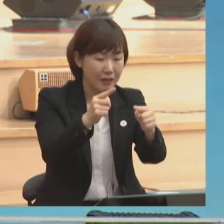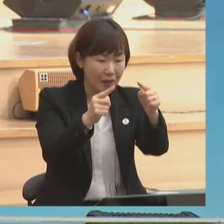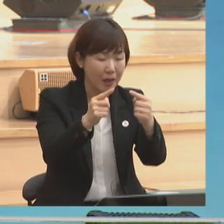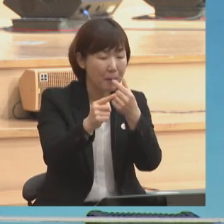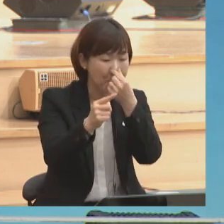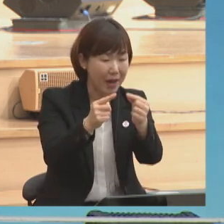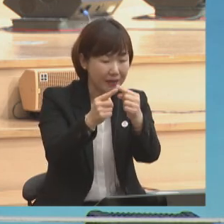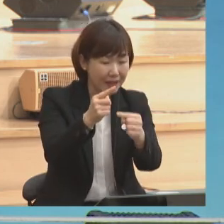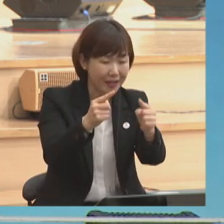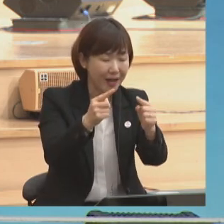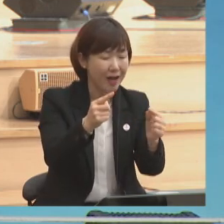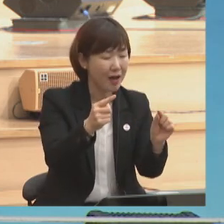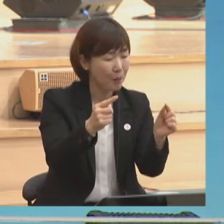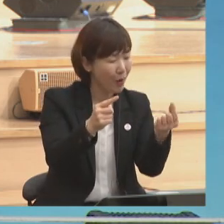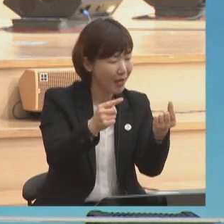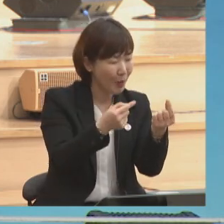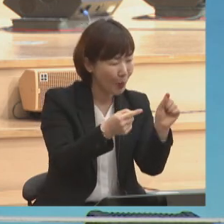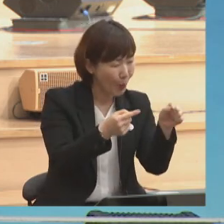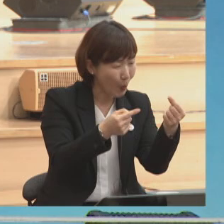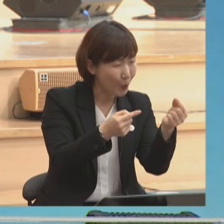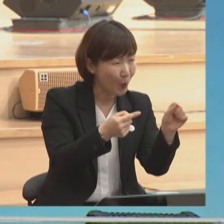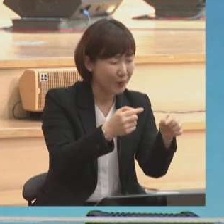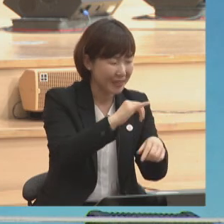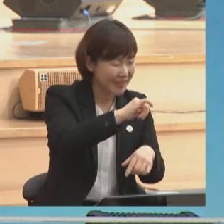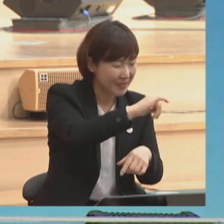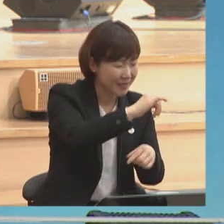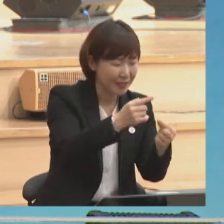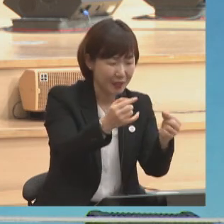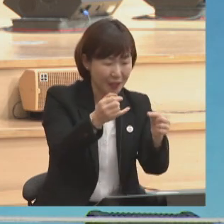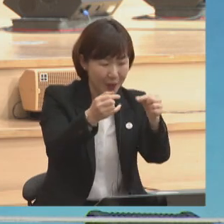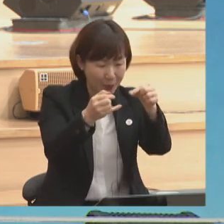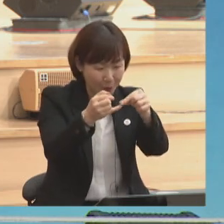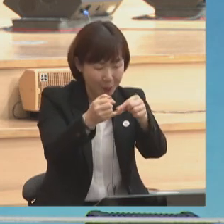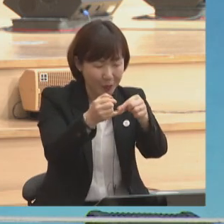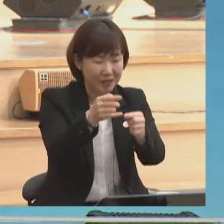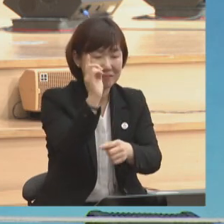해서 그게 다 낚시입니까? 던져놓고는 레벨을 둬요.